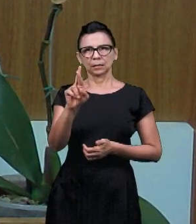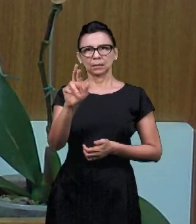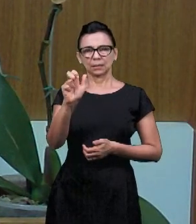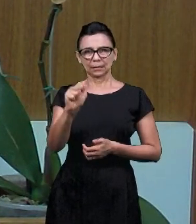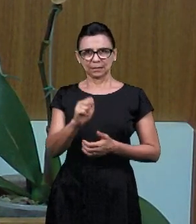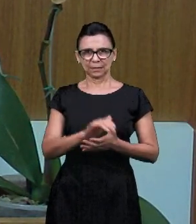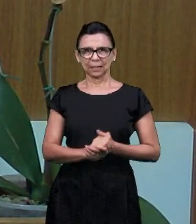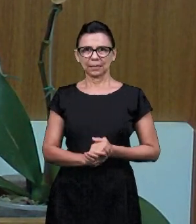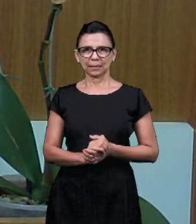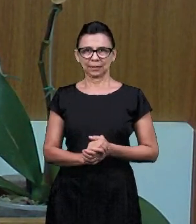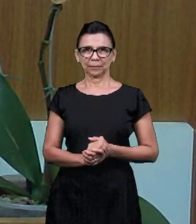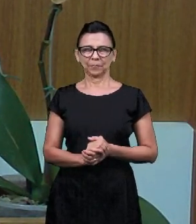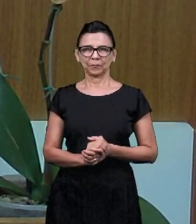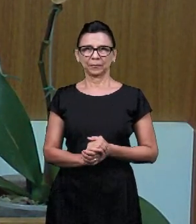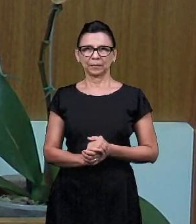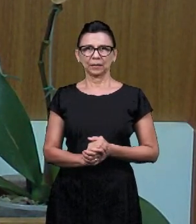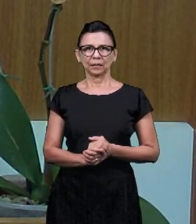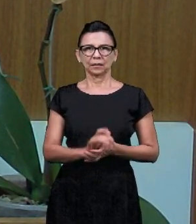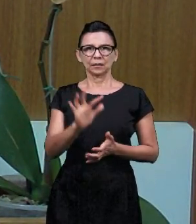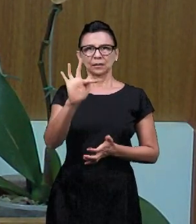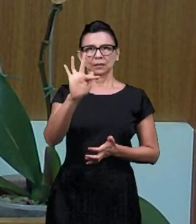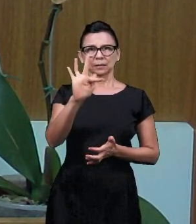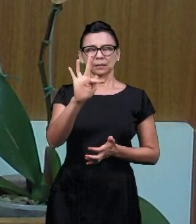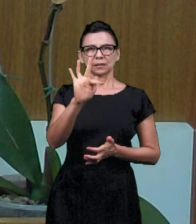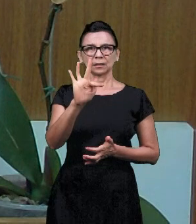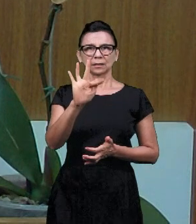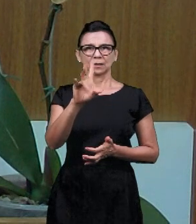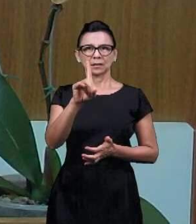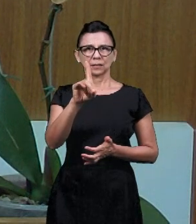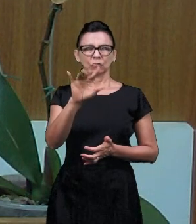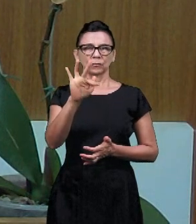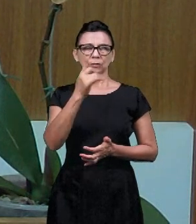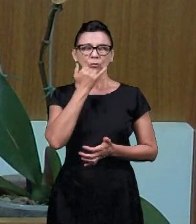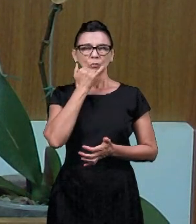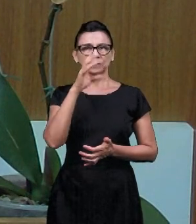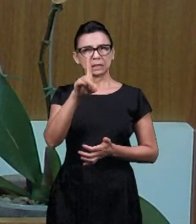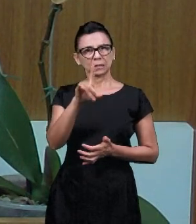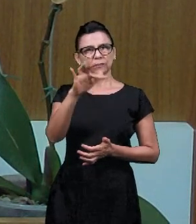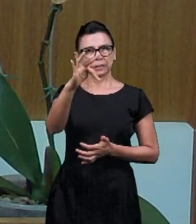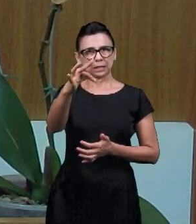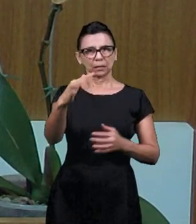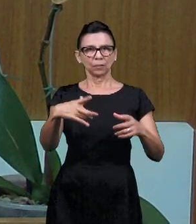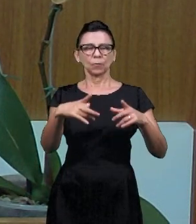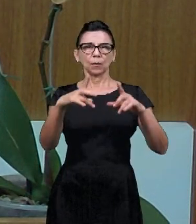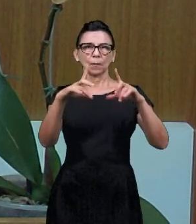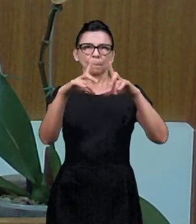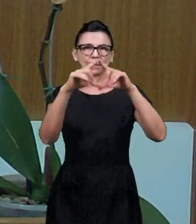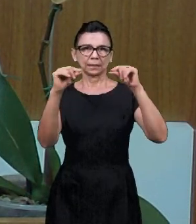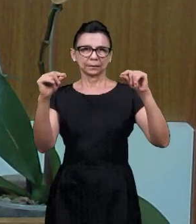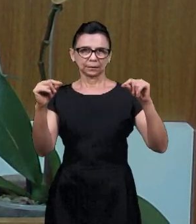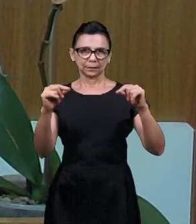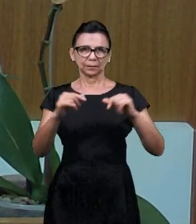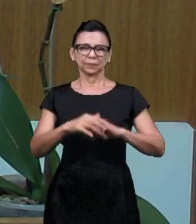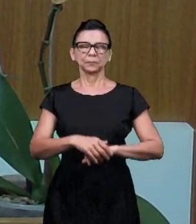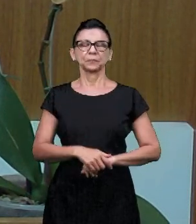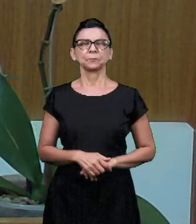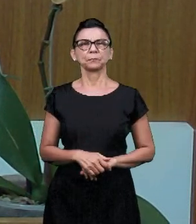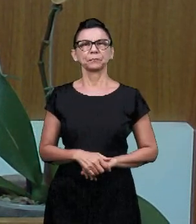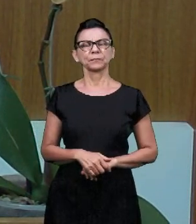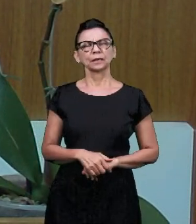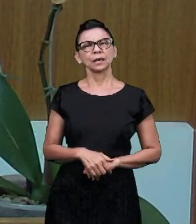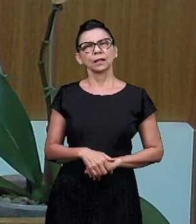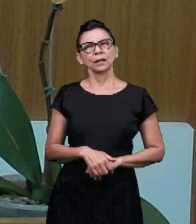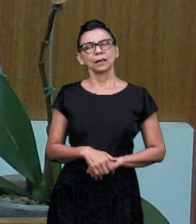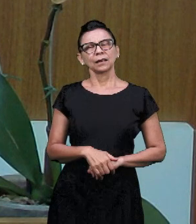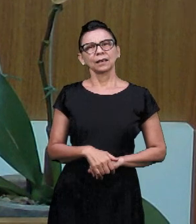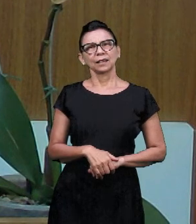d'un pasteur Eliezer. C'est intéressant que j'ai pris la correspondance de Sarah. Je reçois